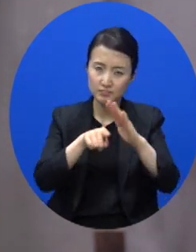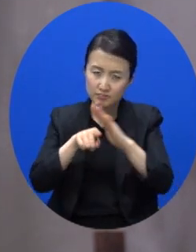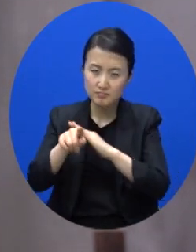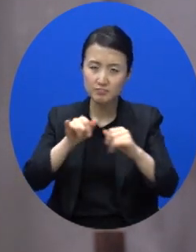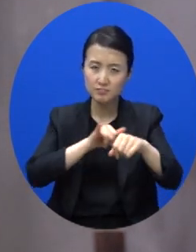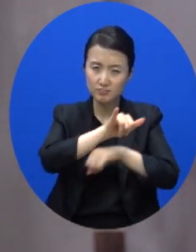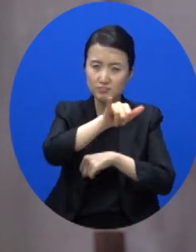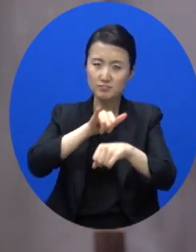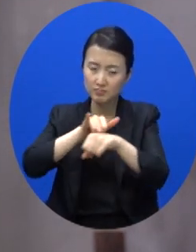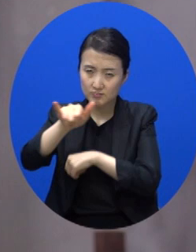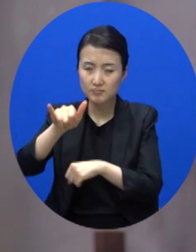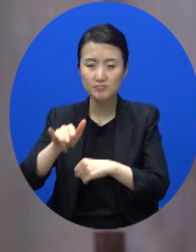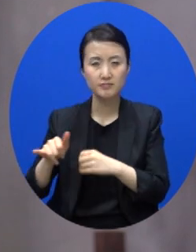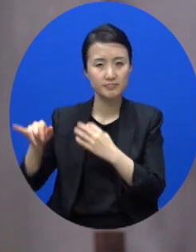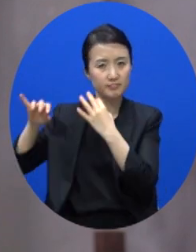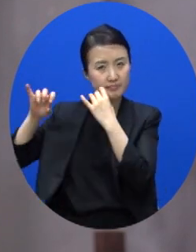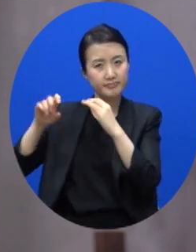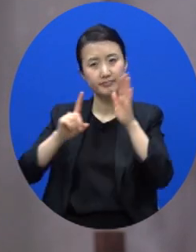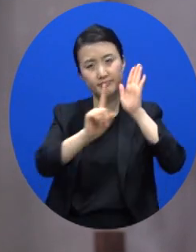알려도 받고